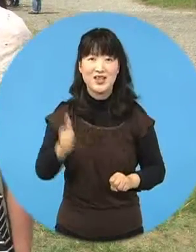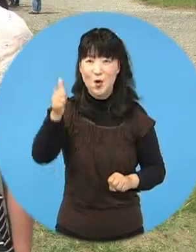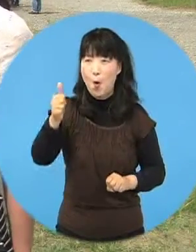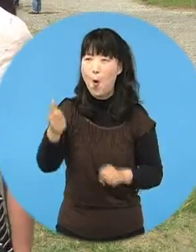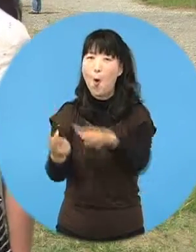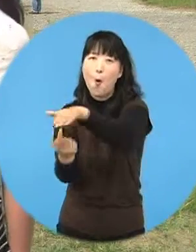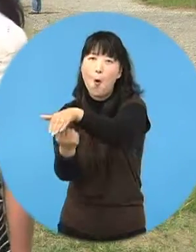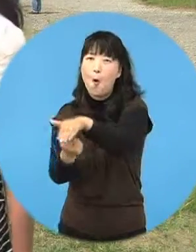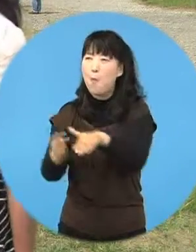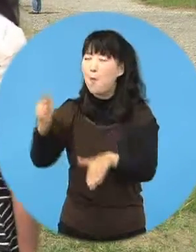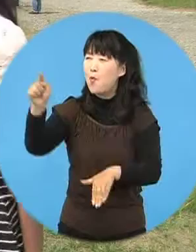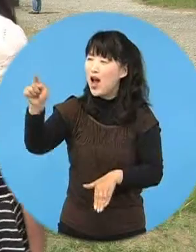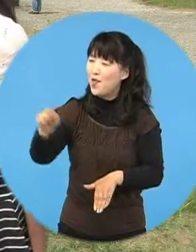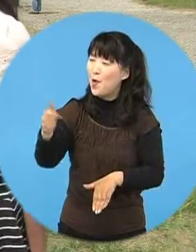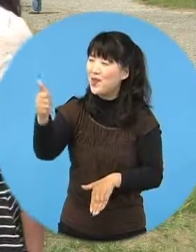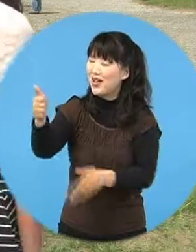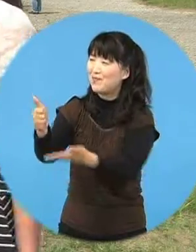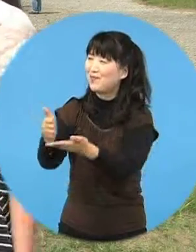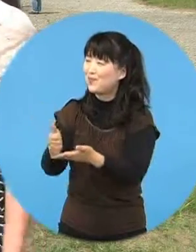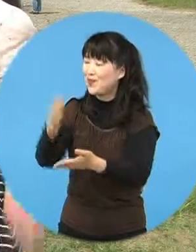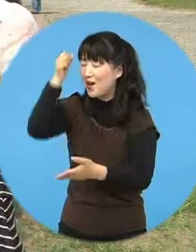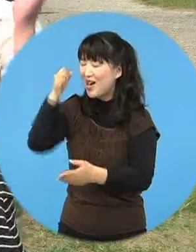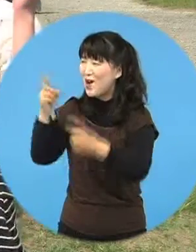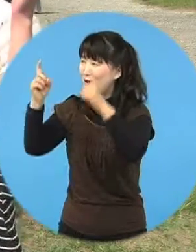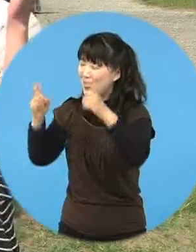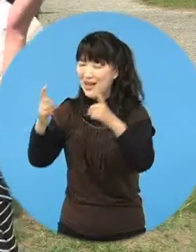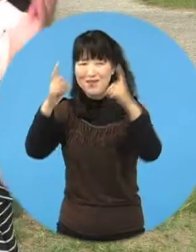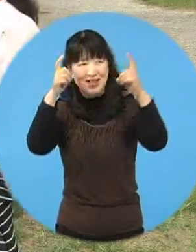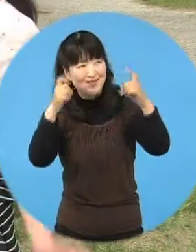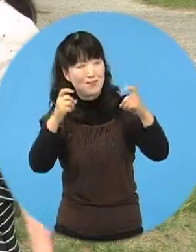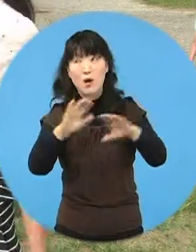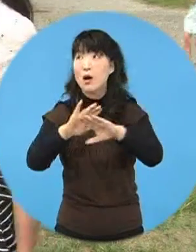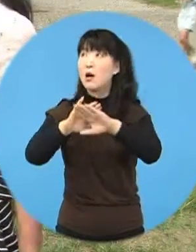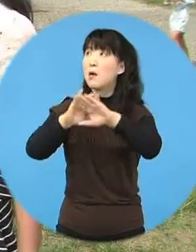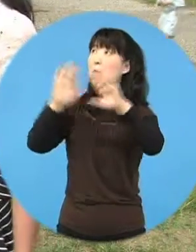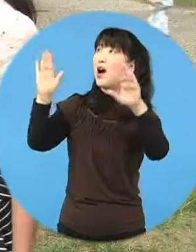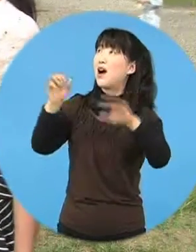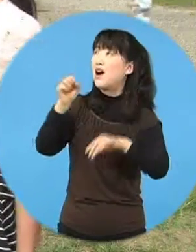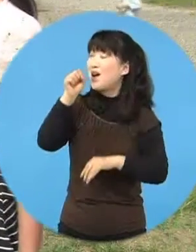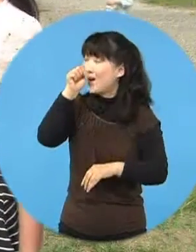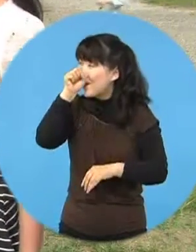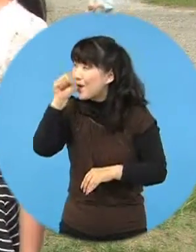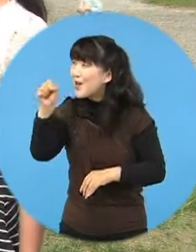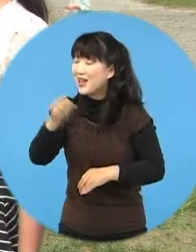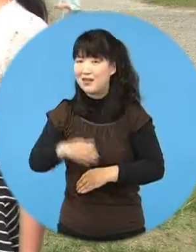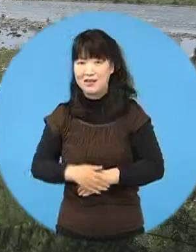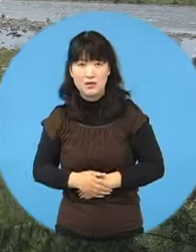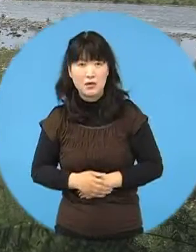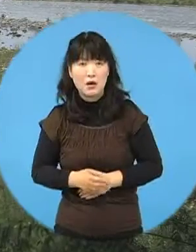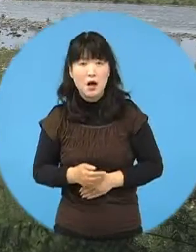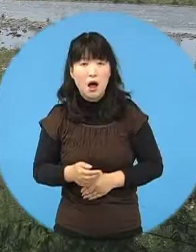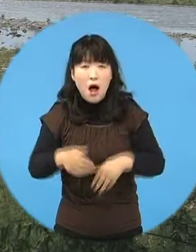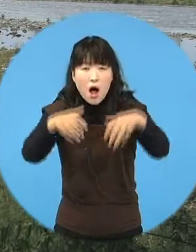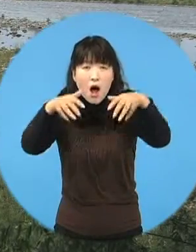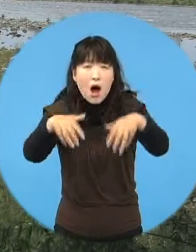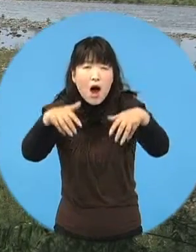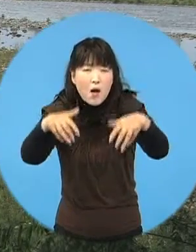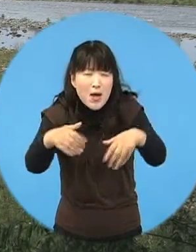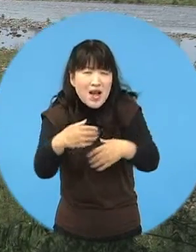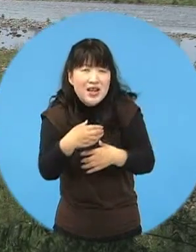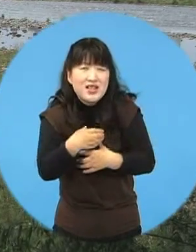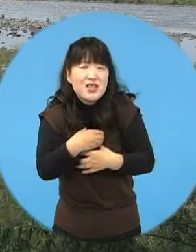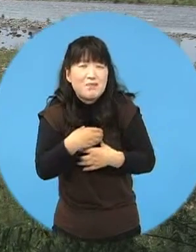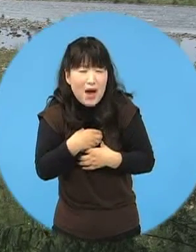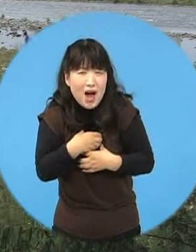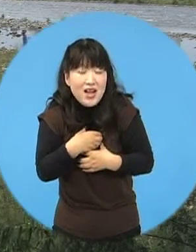いただきました。おはようございます。 おはようございます。 今日本当にお天気にも恵まれて良かったですね。 はい、はい、当初雨が降るかと思ってたんですけど、